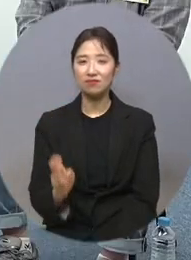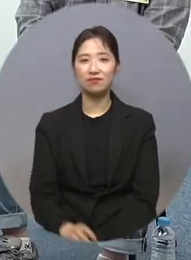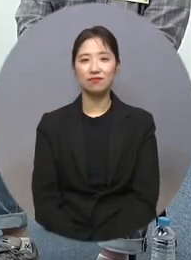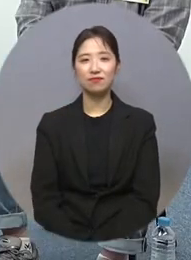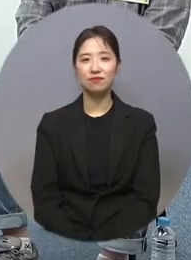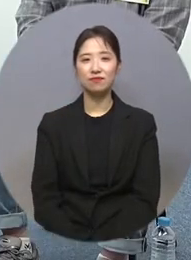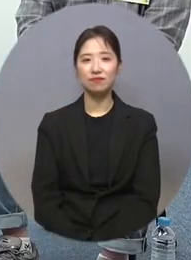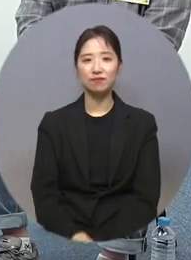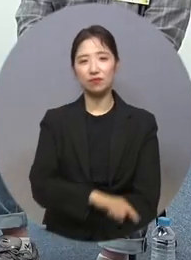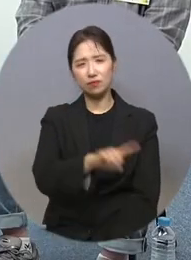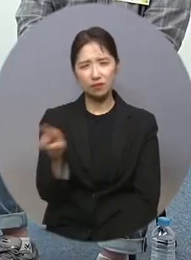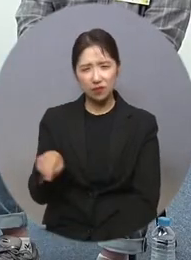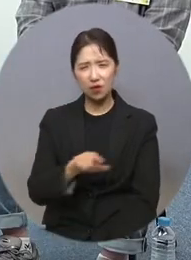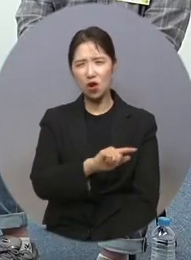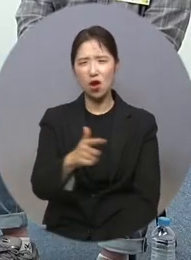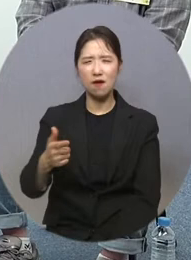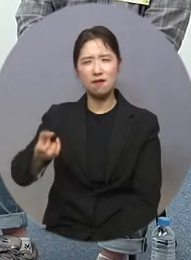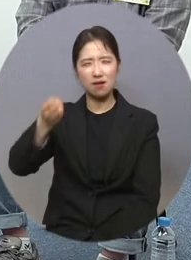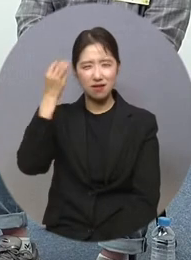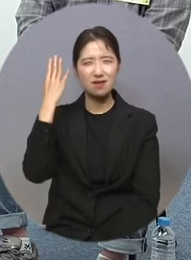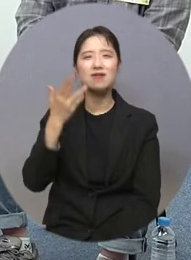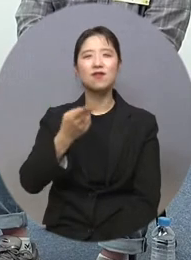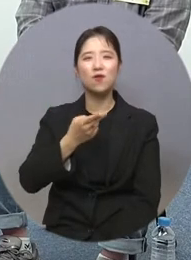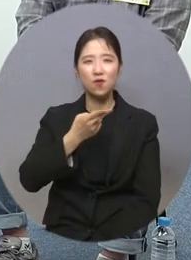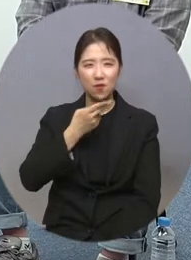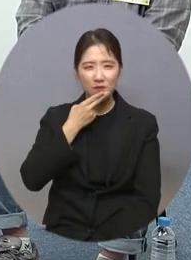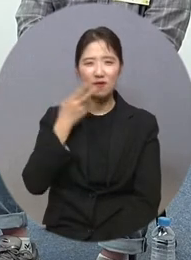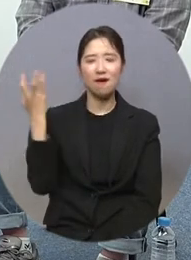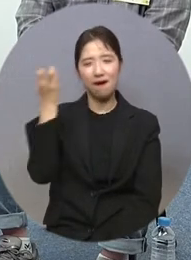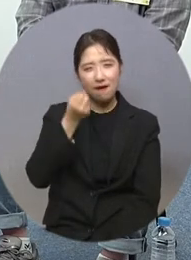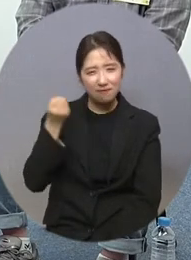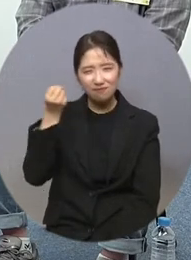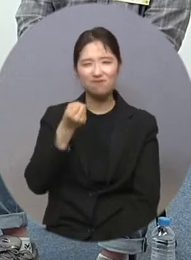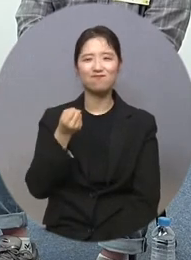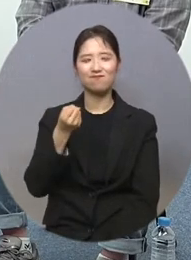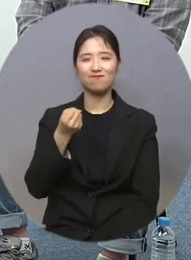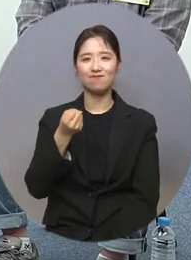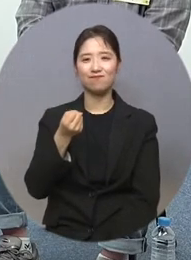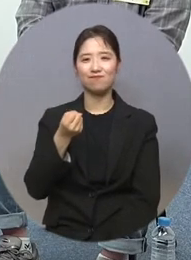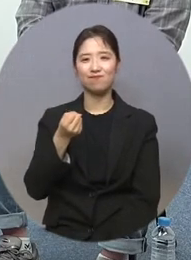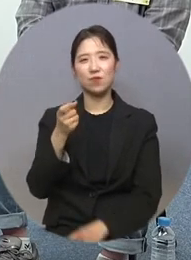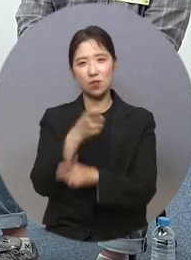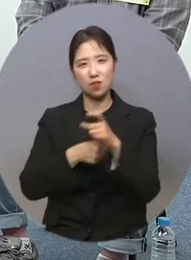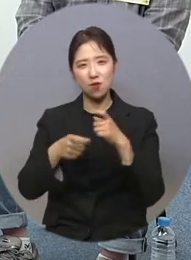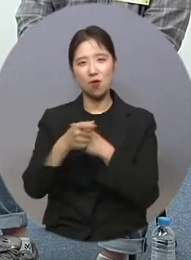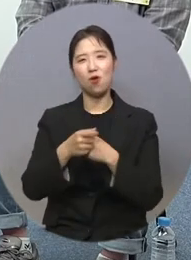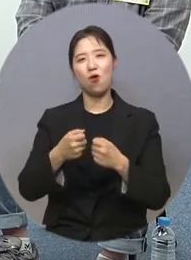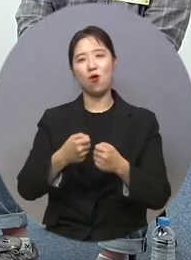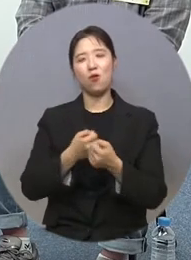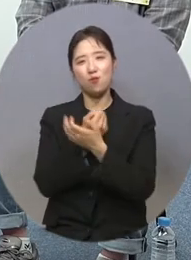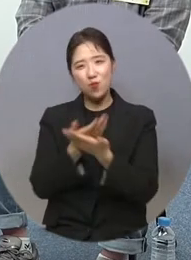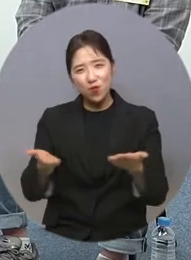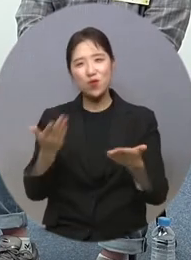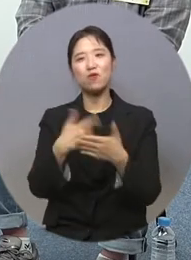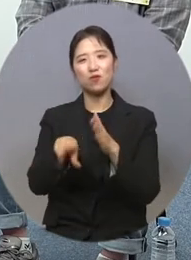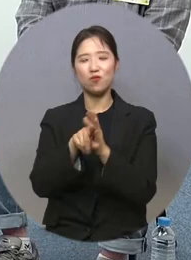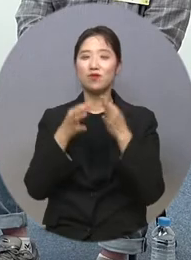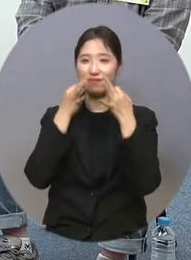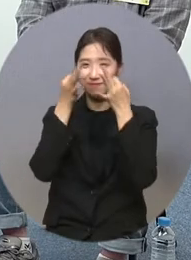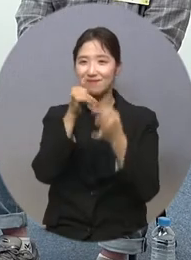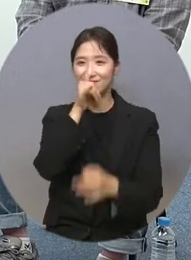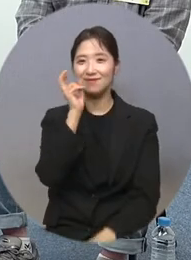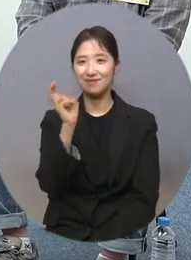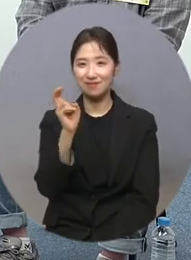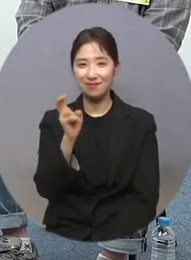같고 그런 것들을 지금 잊지 않고 가지고 그것들을 더 펼칠 수 있도록 노력하시는 부분이 아마 있으실 것 같습니다.